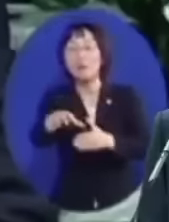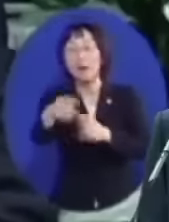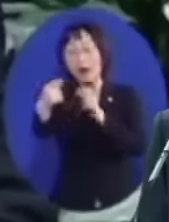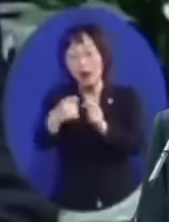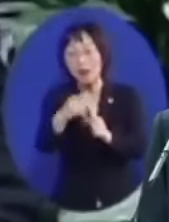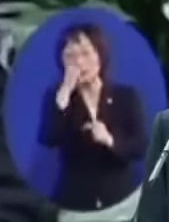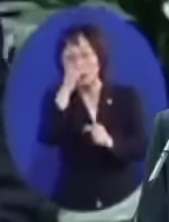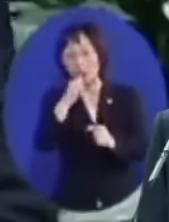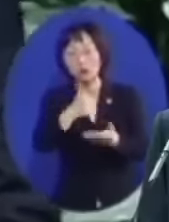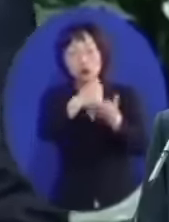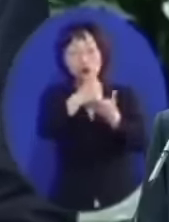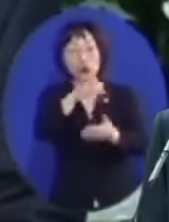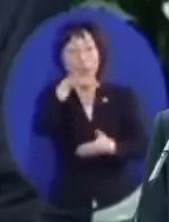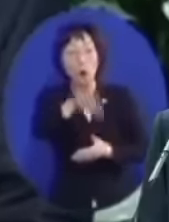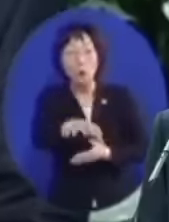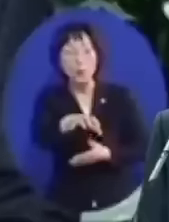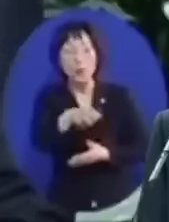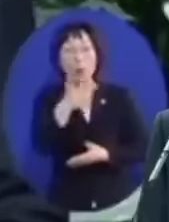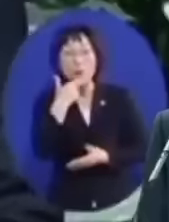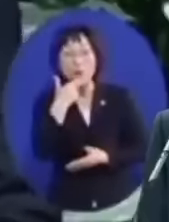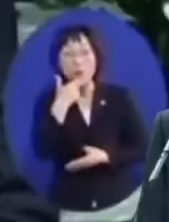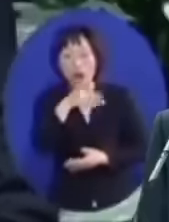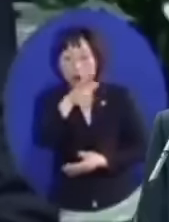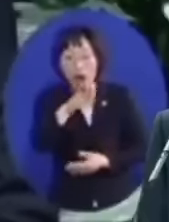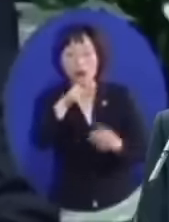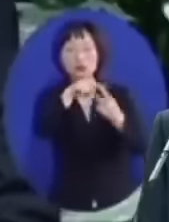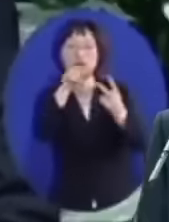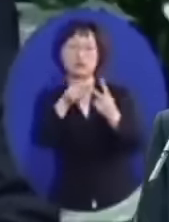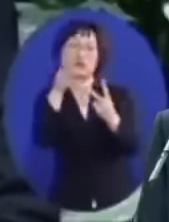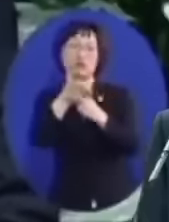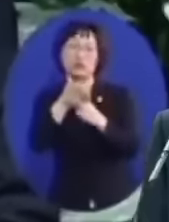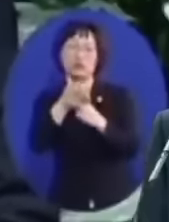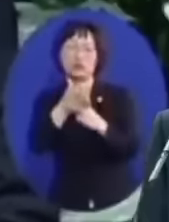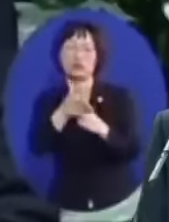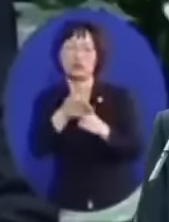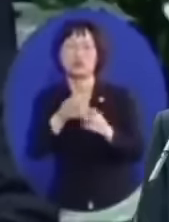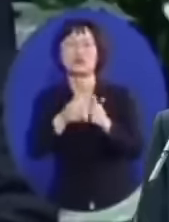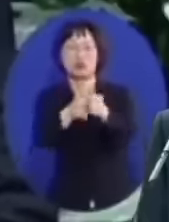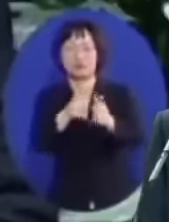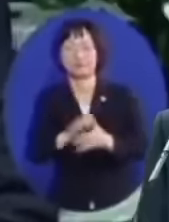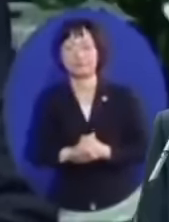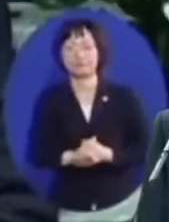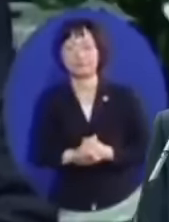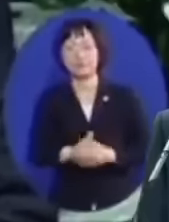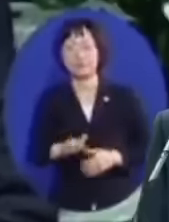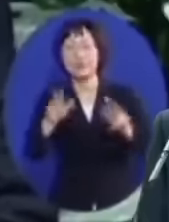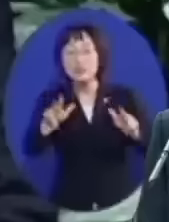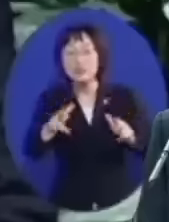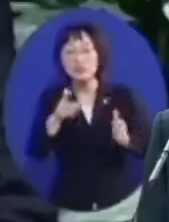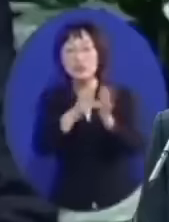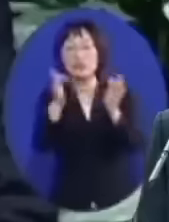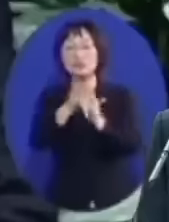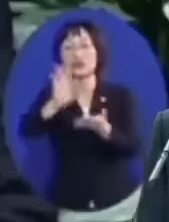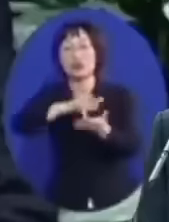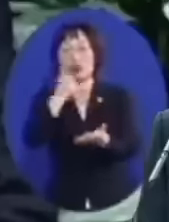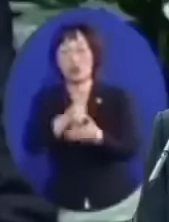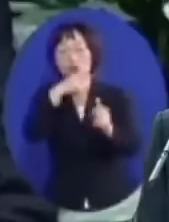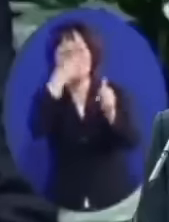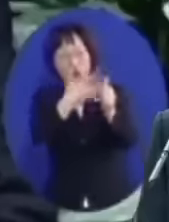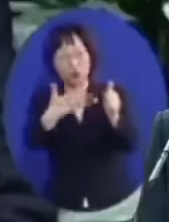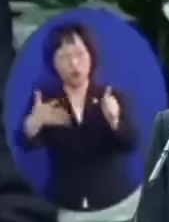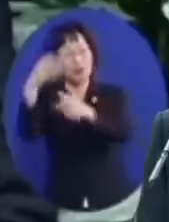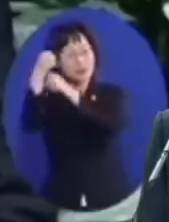없는 세계로 나가겠냐는 것은 지금 내가 어떻게 살고 있는가에 달려있는 것입니다. 지금 내가 예수 그리스도의 보혈을